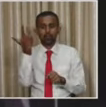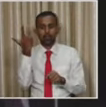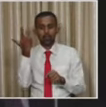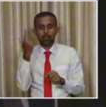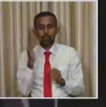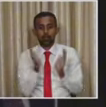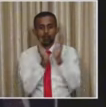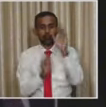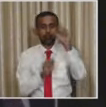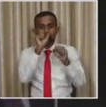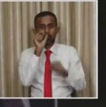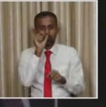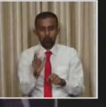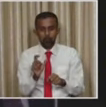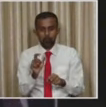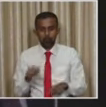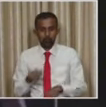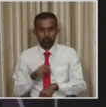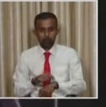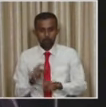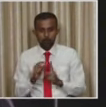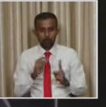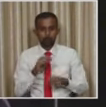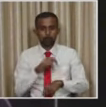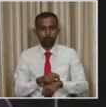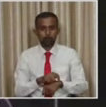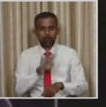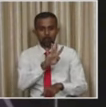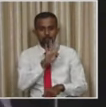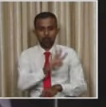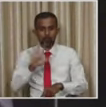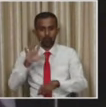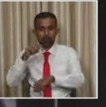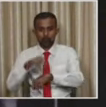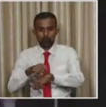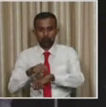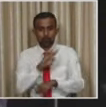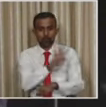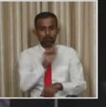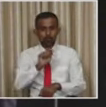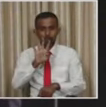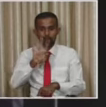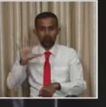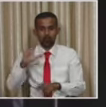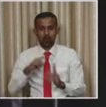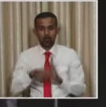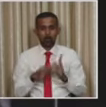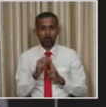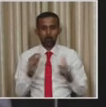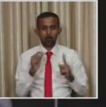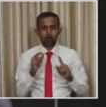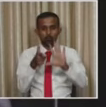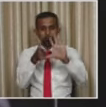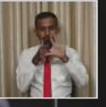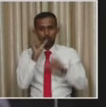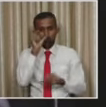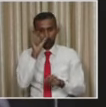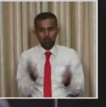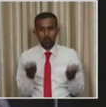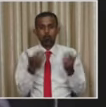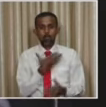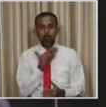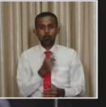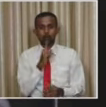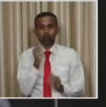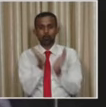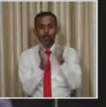කිතුල් ගහට නැගපු මිනිහෙක් බලාගන්න නම් දැන් වෙලාවට පාර්ලිමේන්තුවේ වෙලාව 4:45යි 4:35ට ශ්‍රී ලංකා පාර්ලිමේන්තුවේ මේ වීඩියෝ එක බලන්න කියලා බොරු කියලා